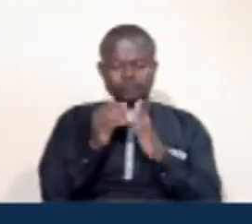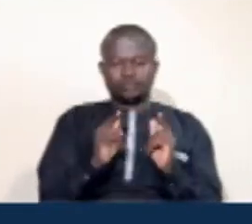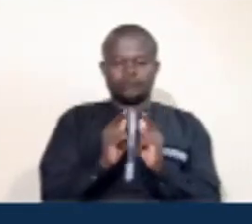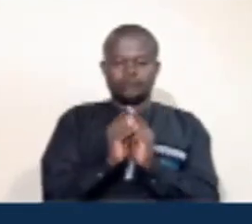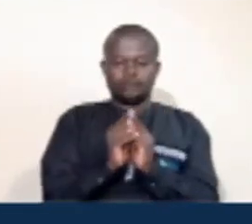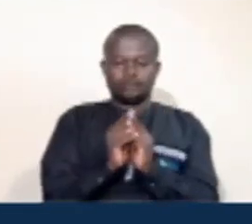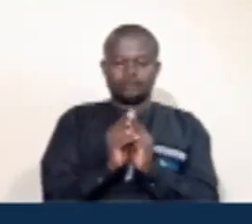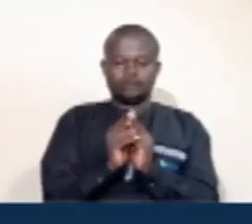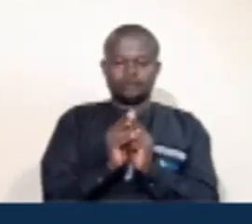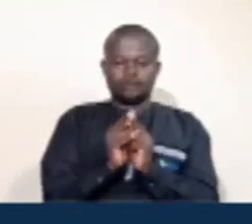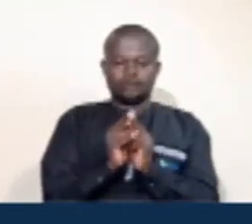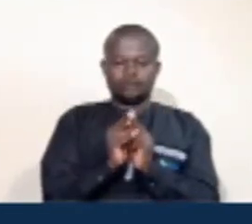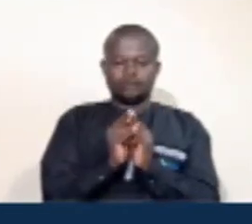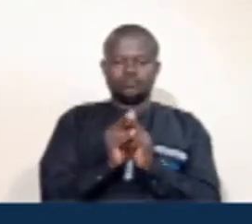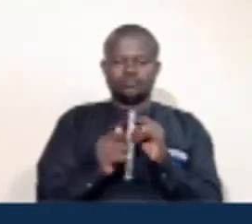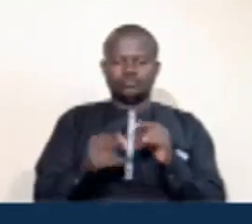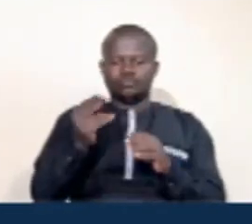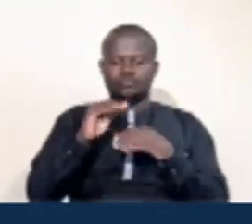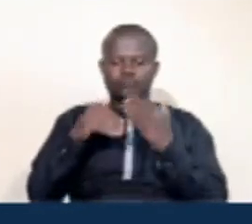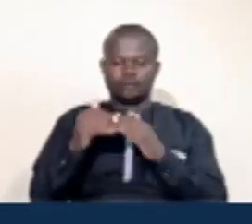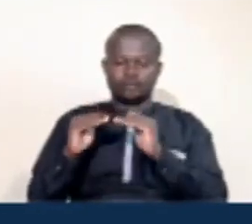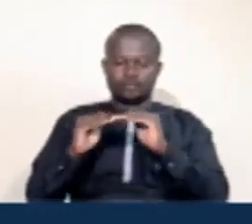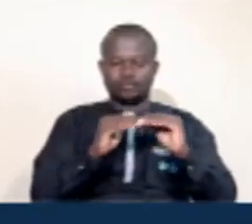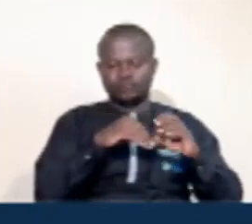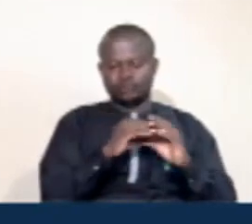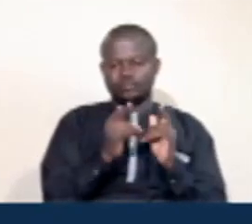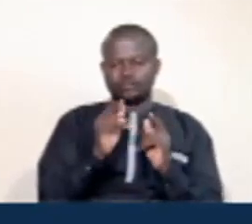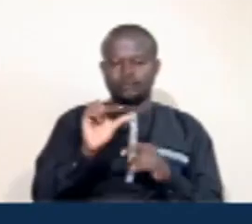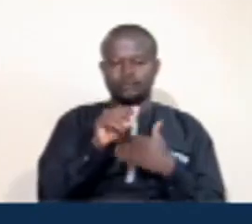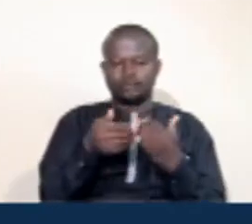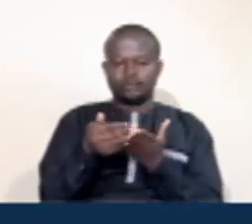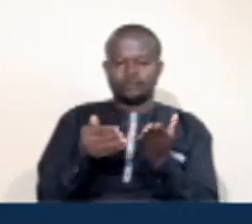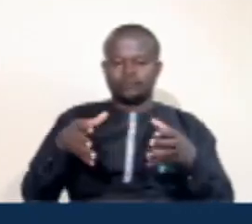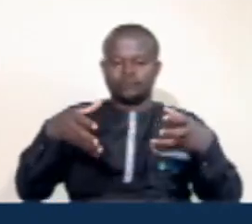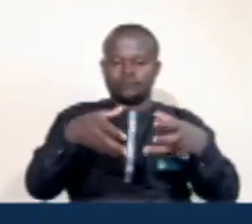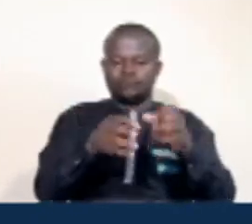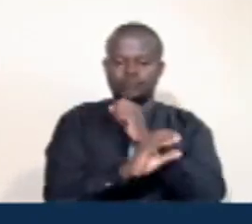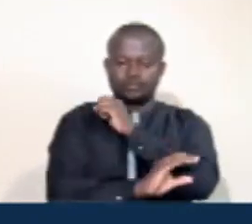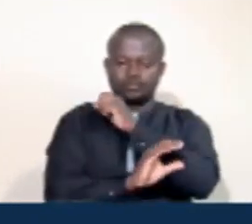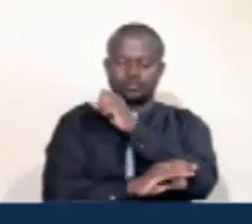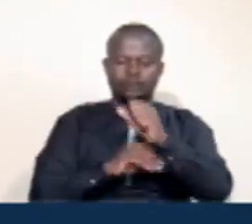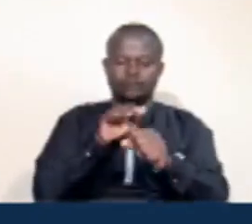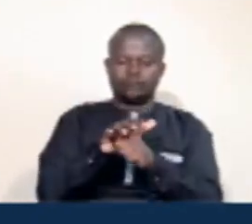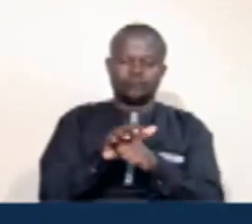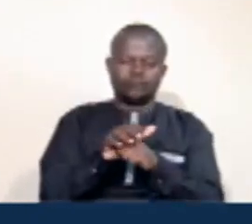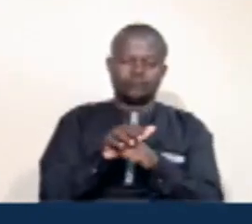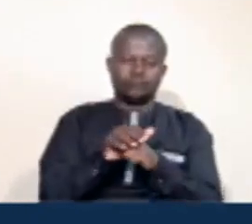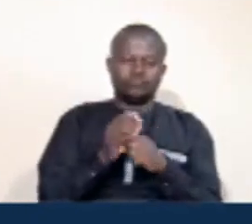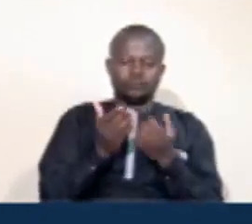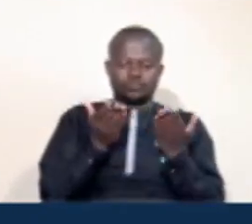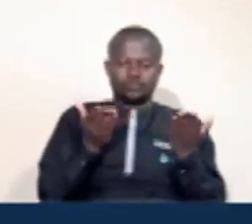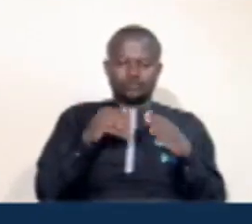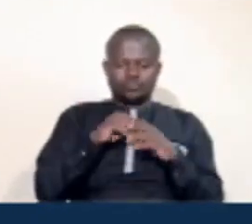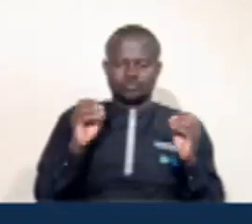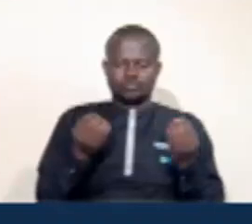inama yo ku rwego mpuzamahanga mu nama nkeya zihuza ibihugu byinshi ukaba uri